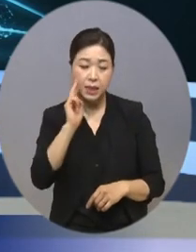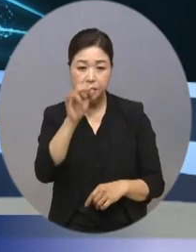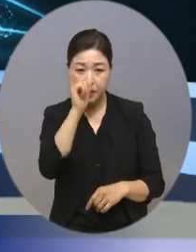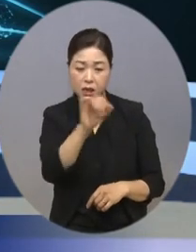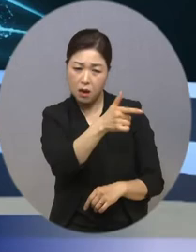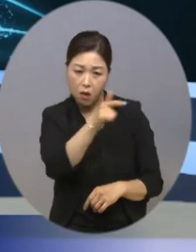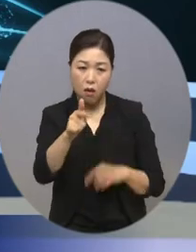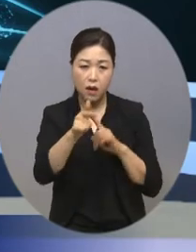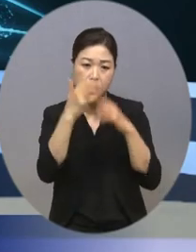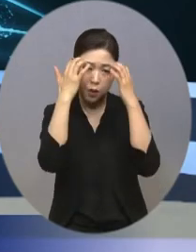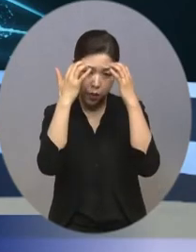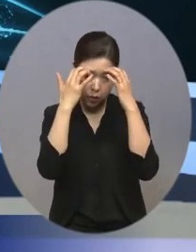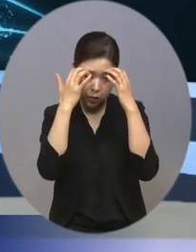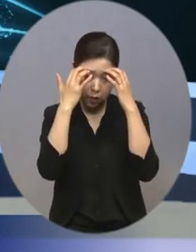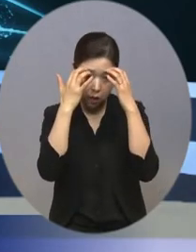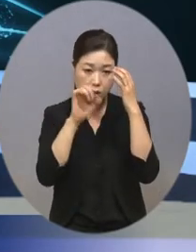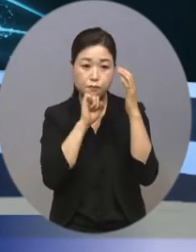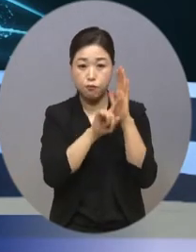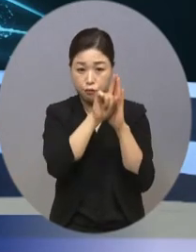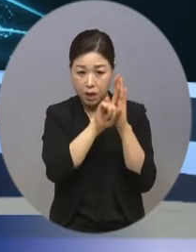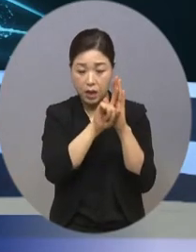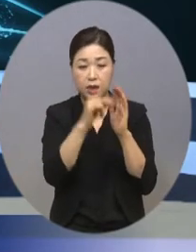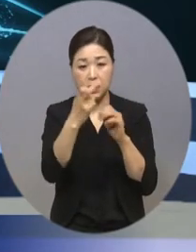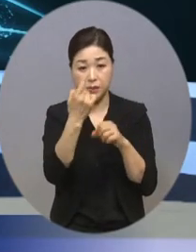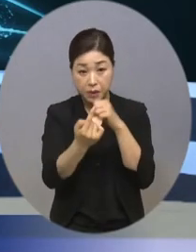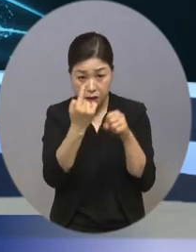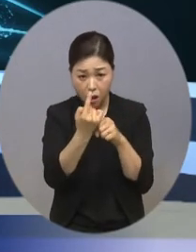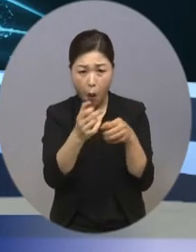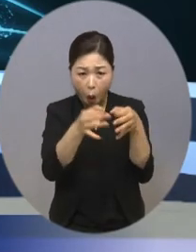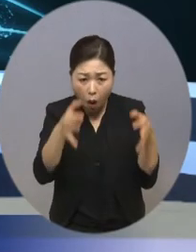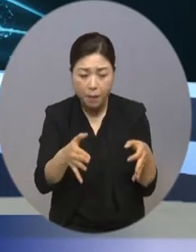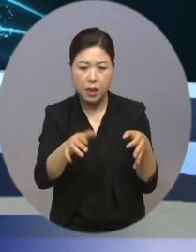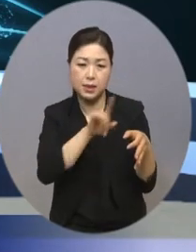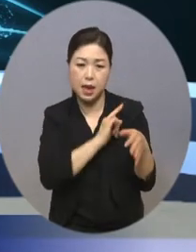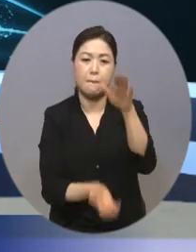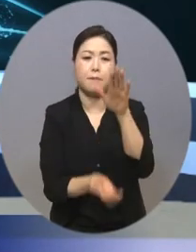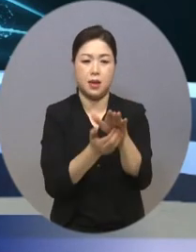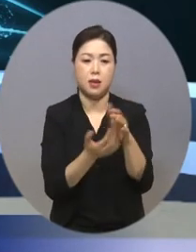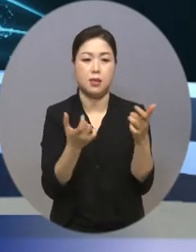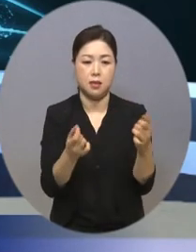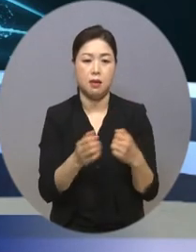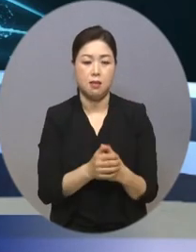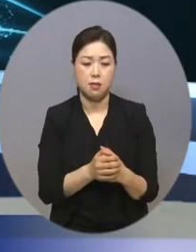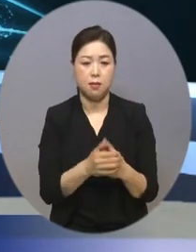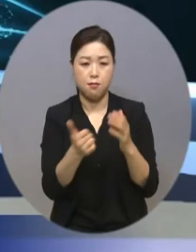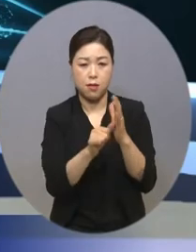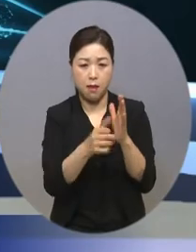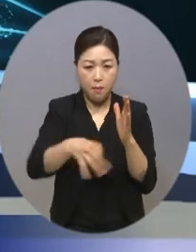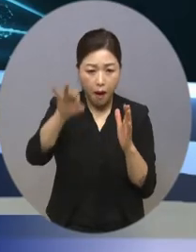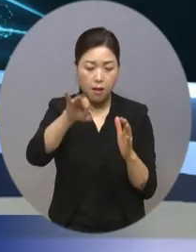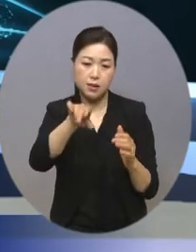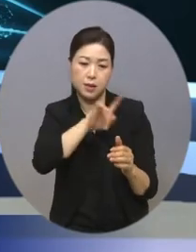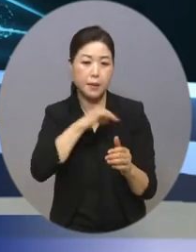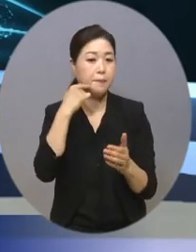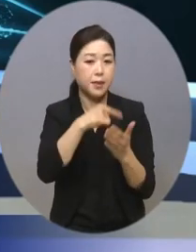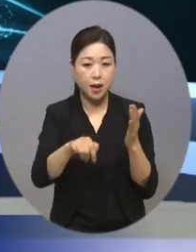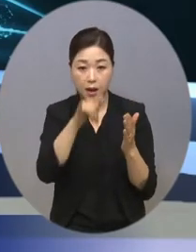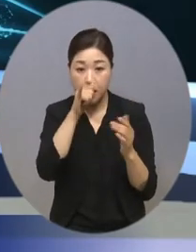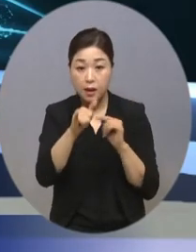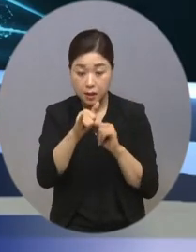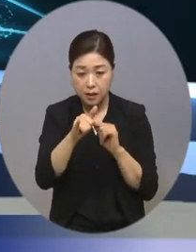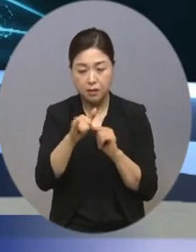경제 고통지수가 21년 만에 최고치까지 올랐다고 하는데요. 고물가에 가장 큰 타격을 받을 수밖에